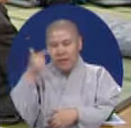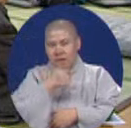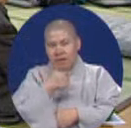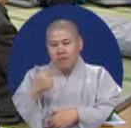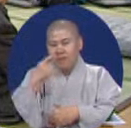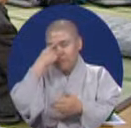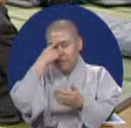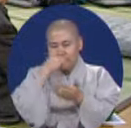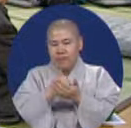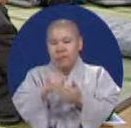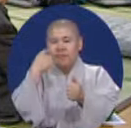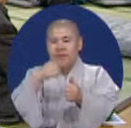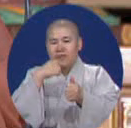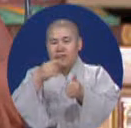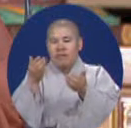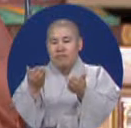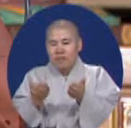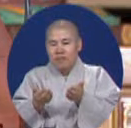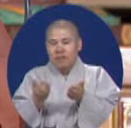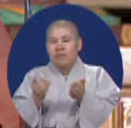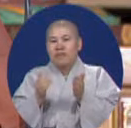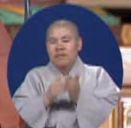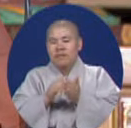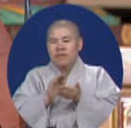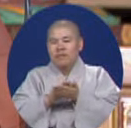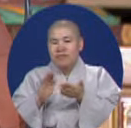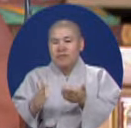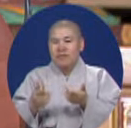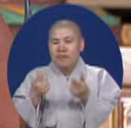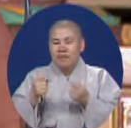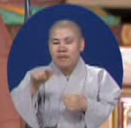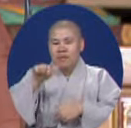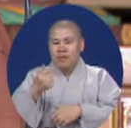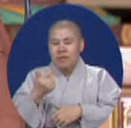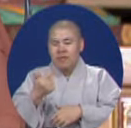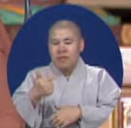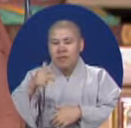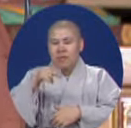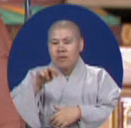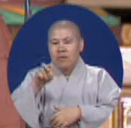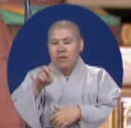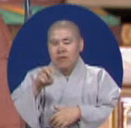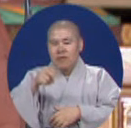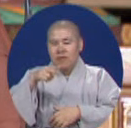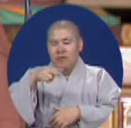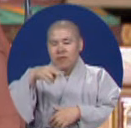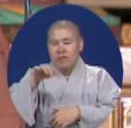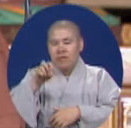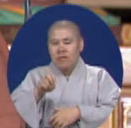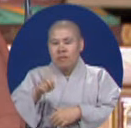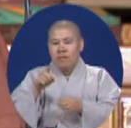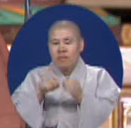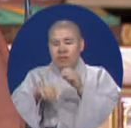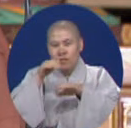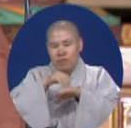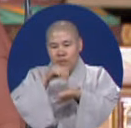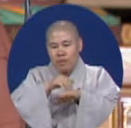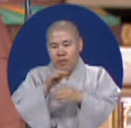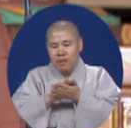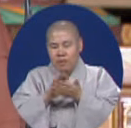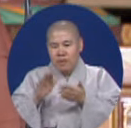선지식들이 가르쳐 주셨습니다. 이것이 이제 관심수도예요. 관심수도. 이제